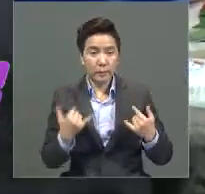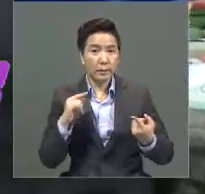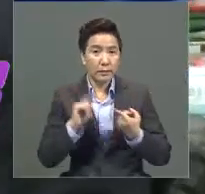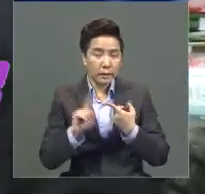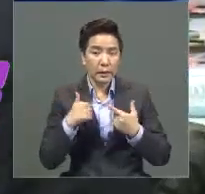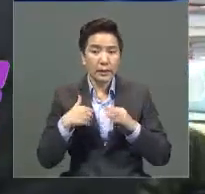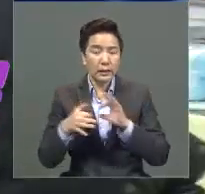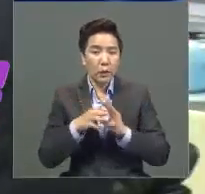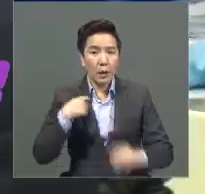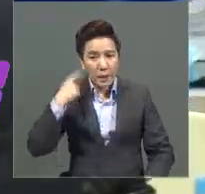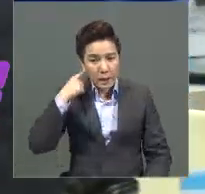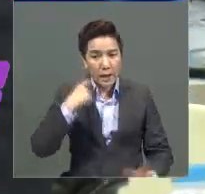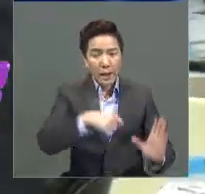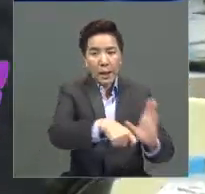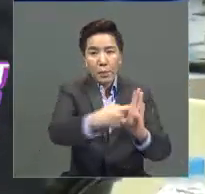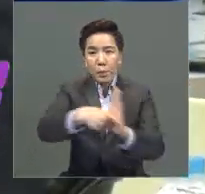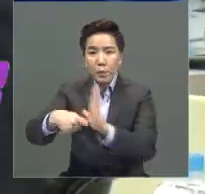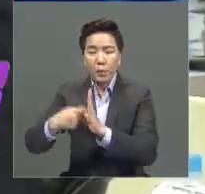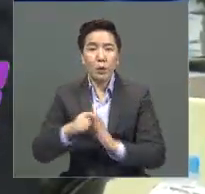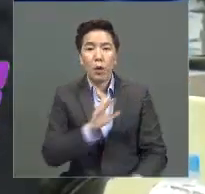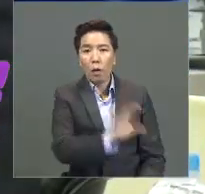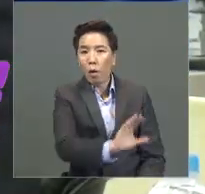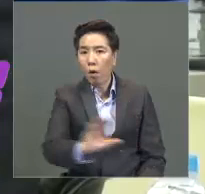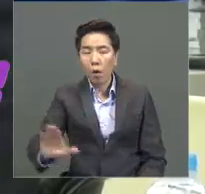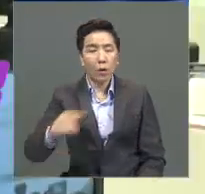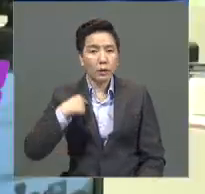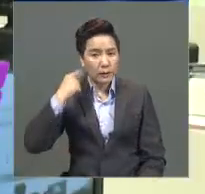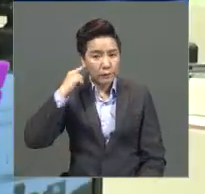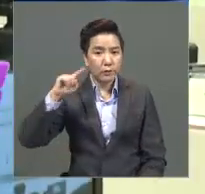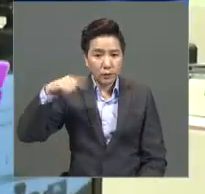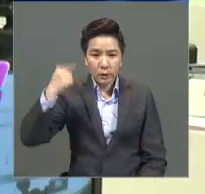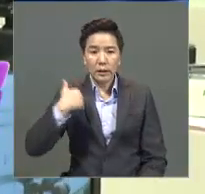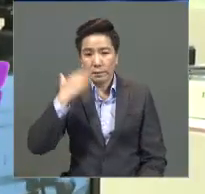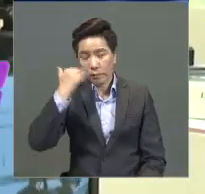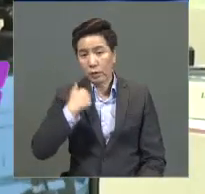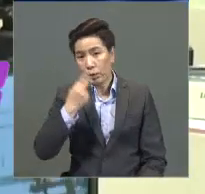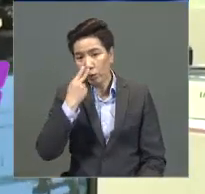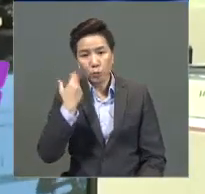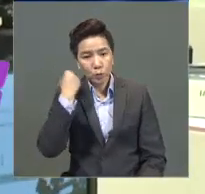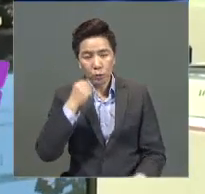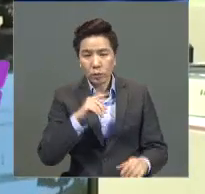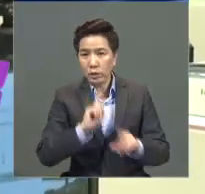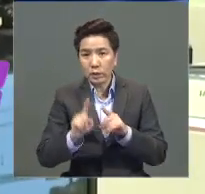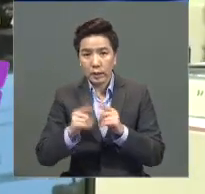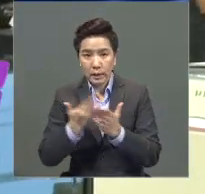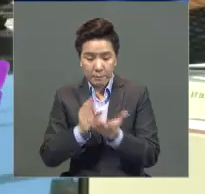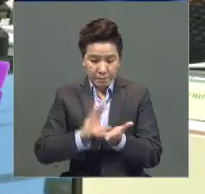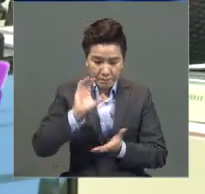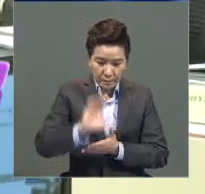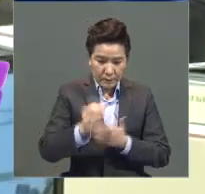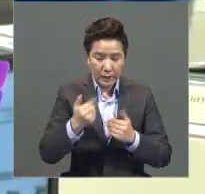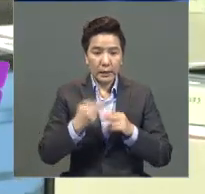ต้องฟังเหตุและผลของอนุกรรมาธิการของแต่ละคณะก่อนนะครับโดยจะดูในทุกมิติในการใช้งบประมาณ